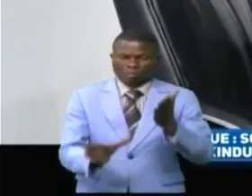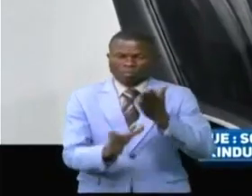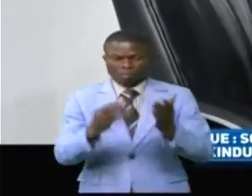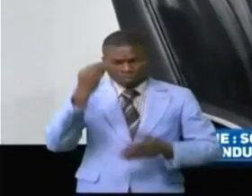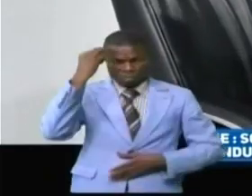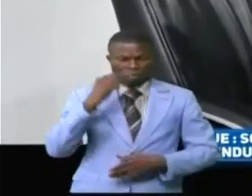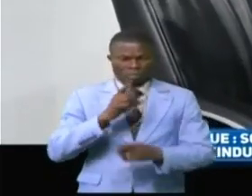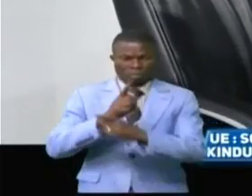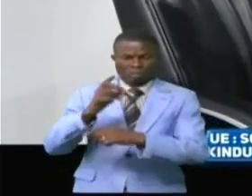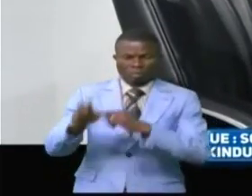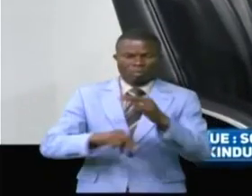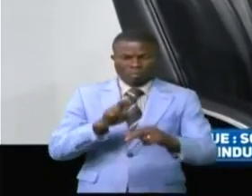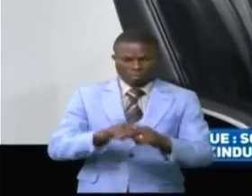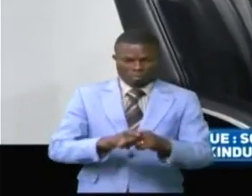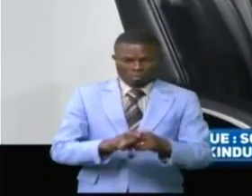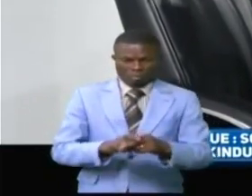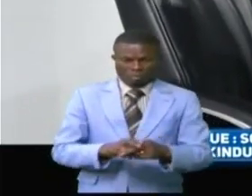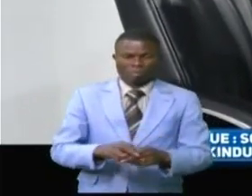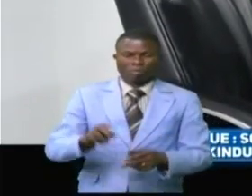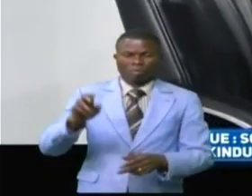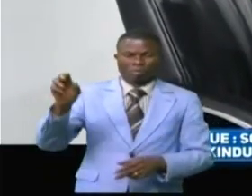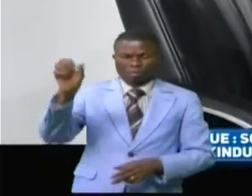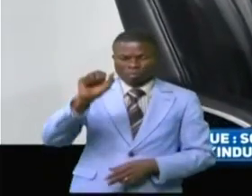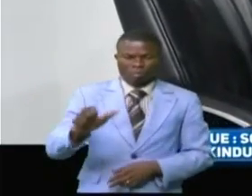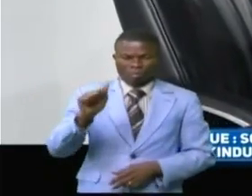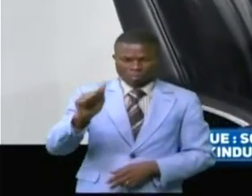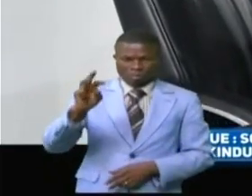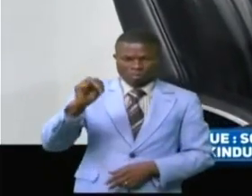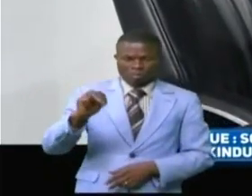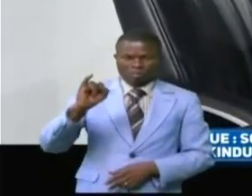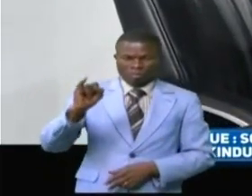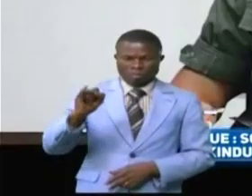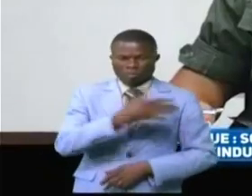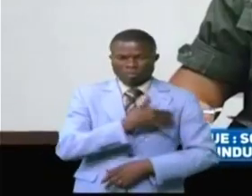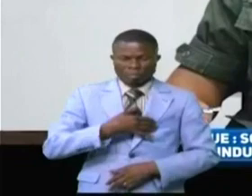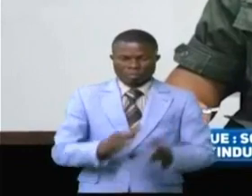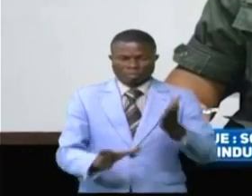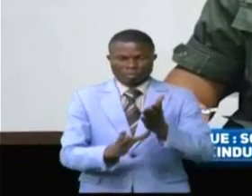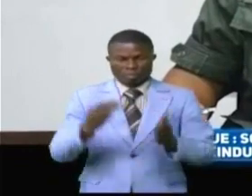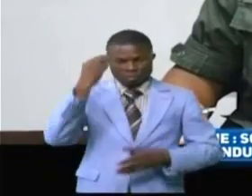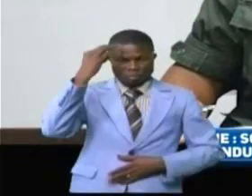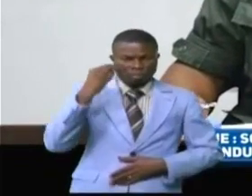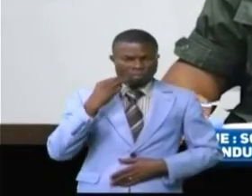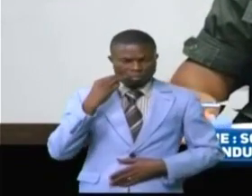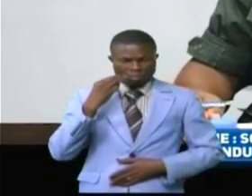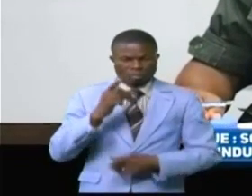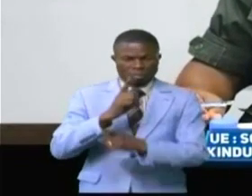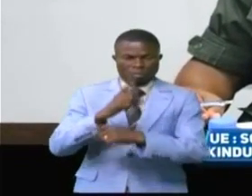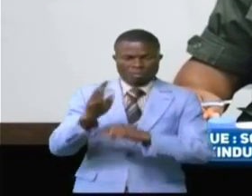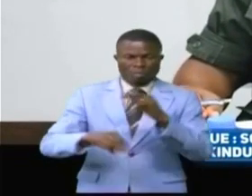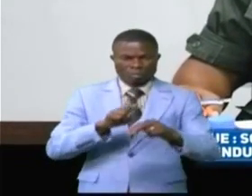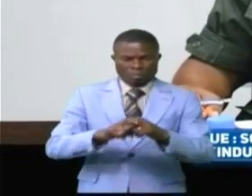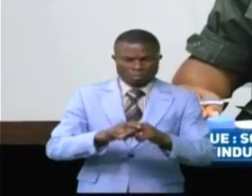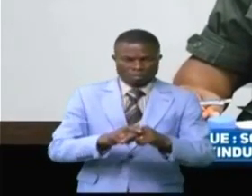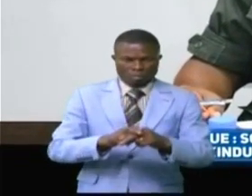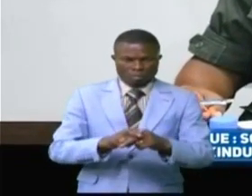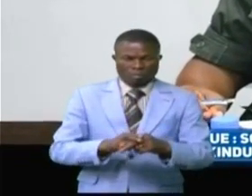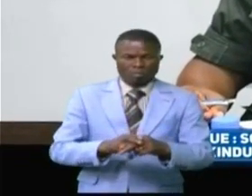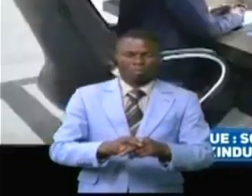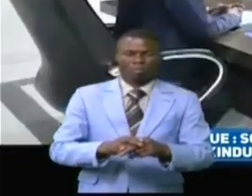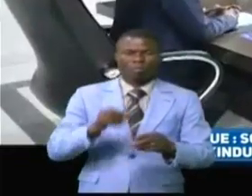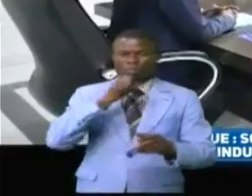de la Défense nationale, Sami Adoubango, au nom du vice-premier ministre, ministre de la Défense nationale et des